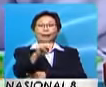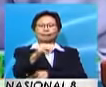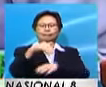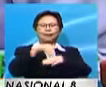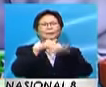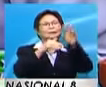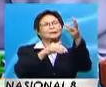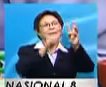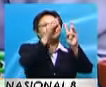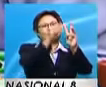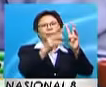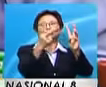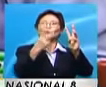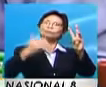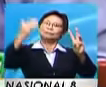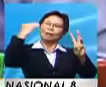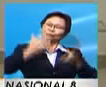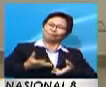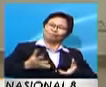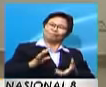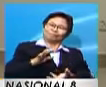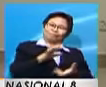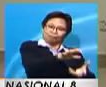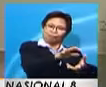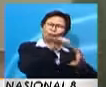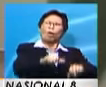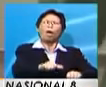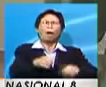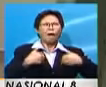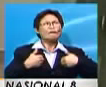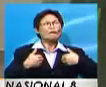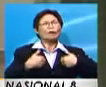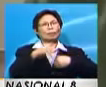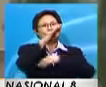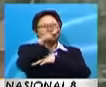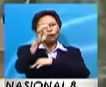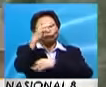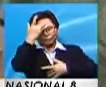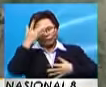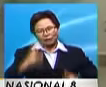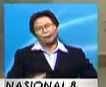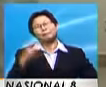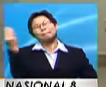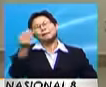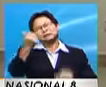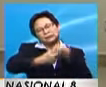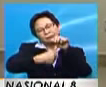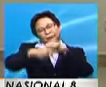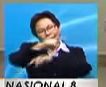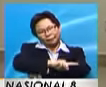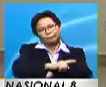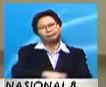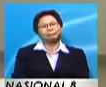16 Februari lalu mampu menampung kira-kira 400 pesakit luas setiap hari klinik